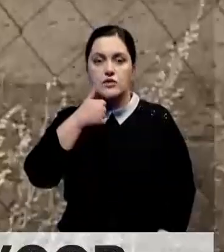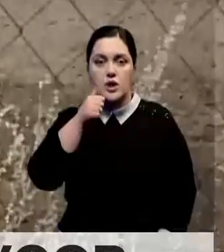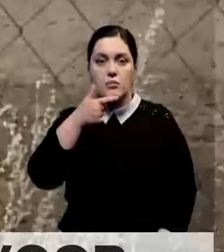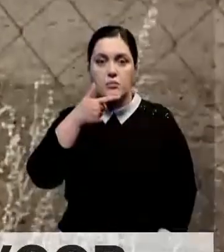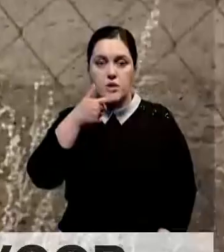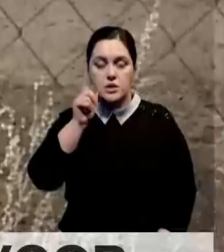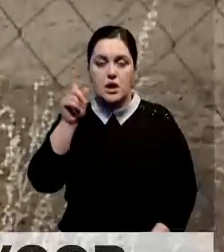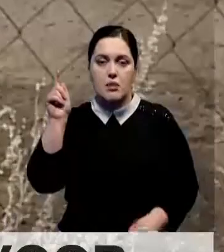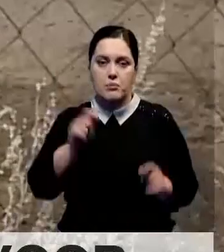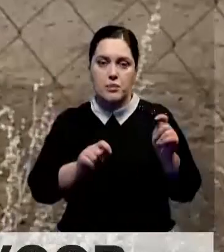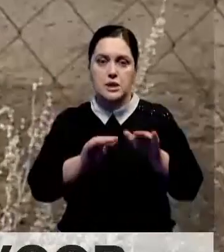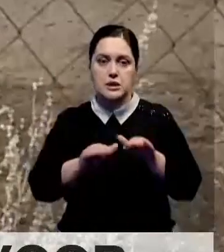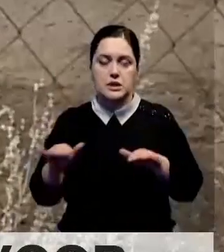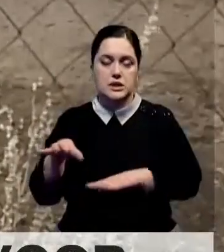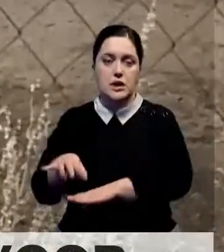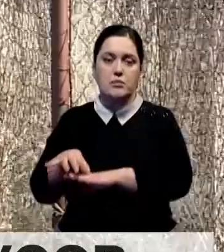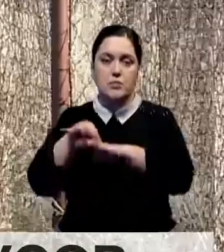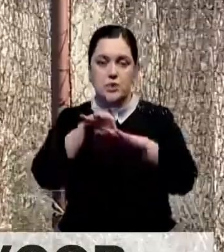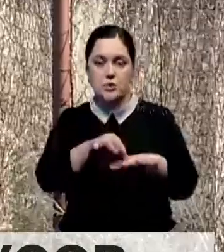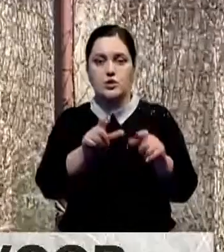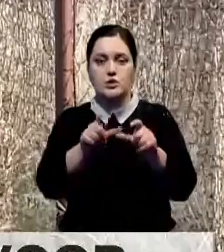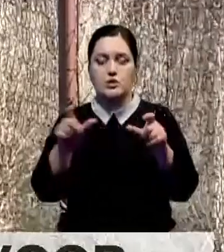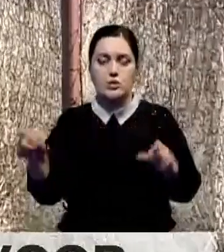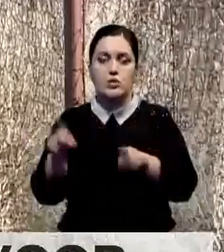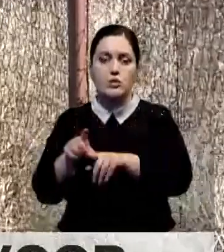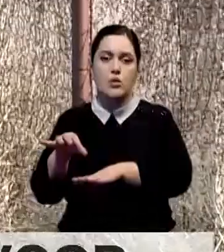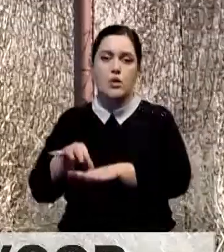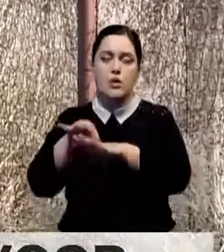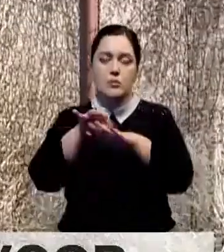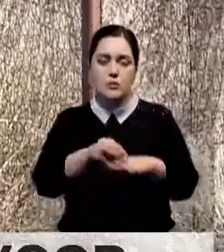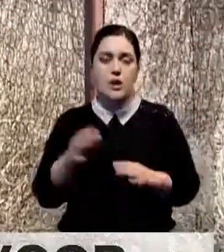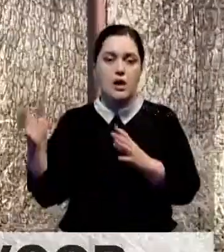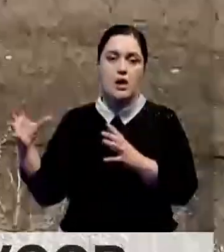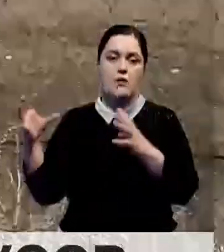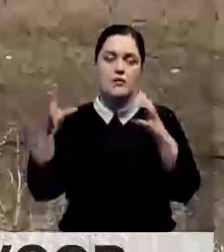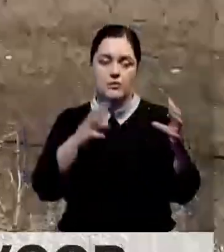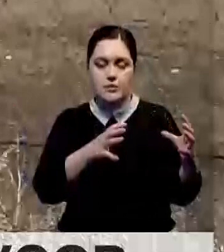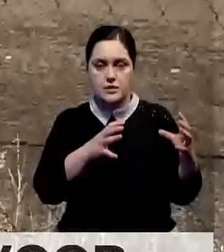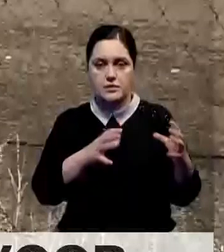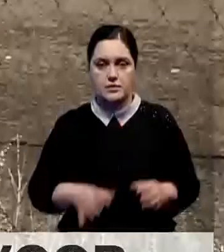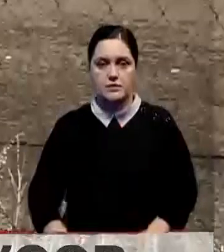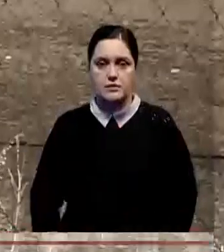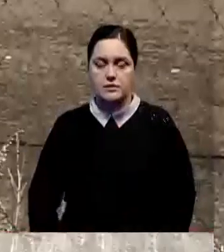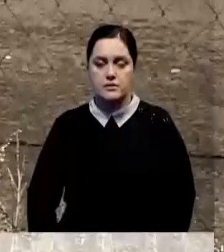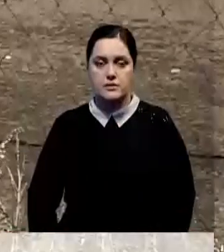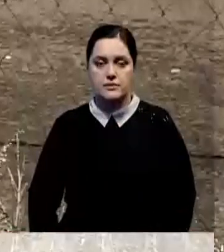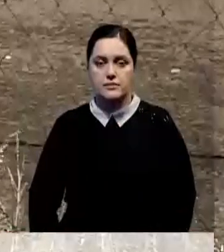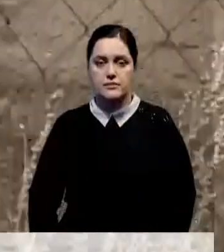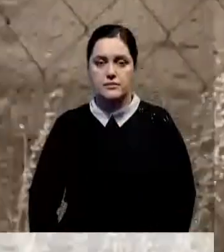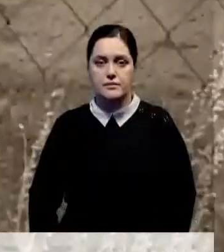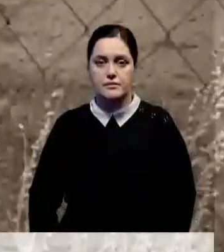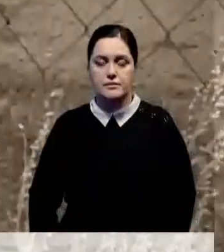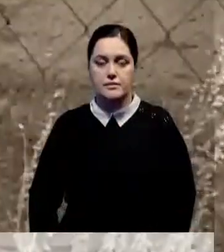детей привозят со школы привозят автобусами прям детей всё лето